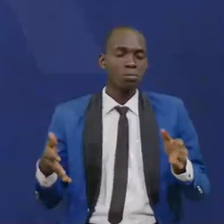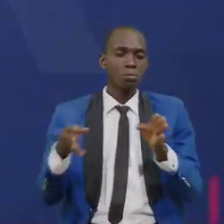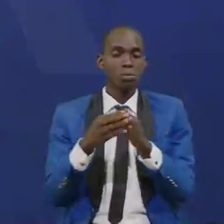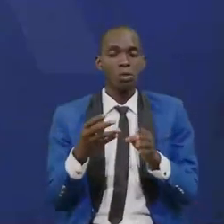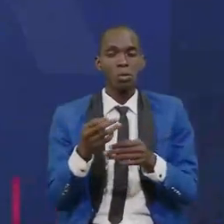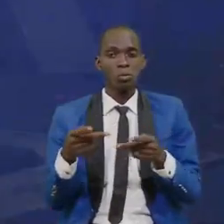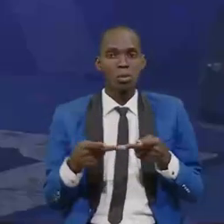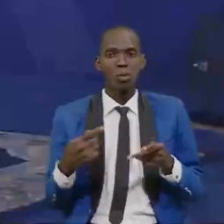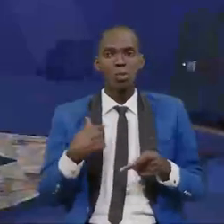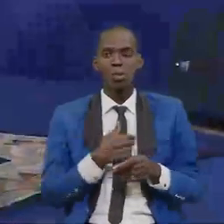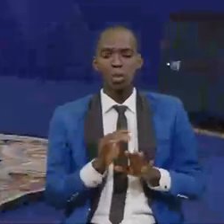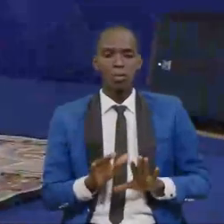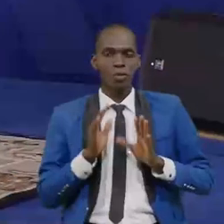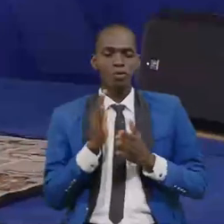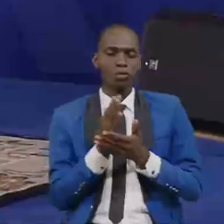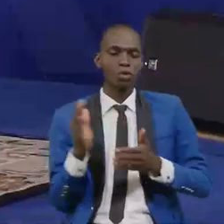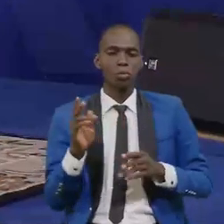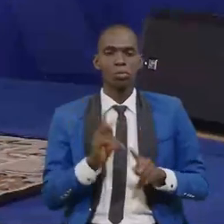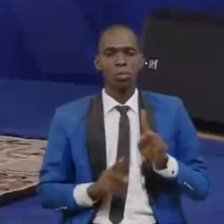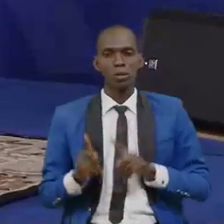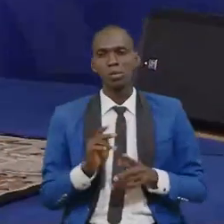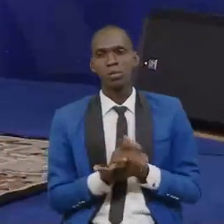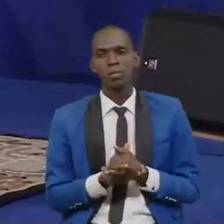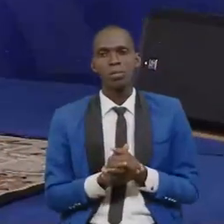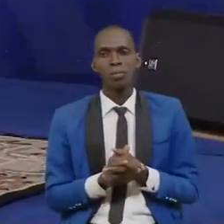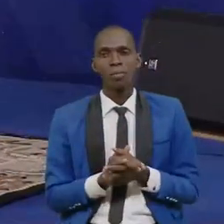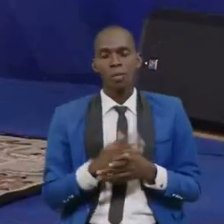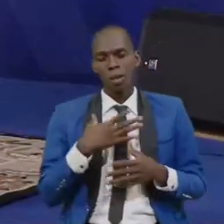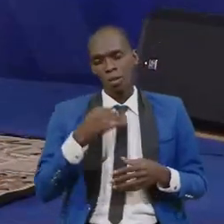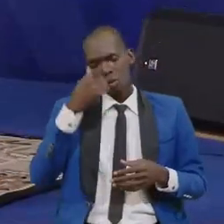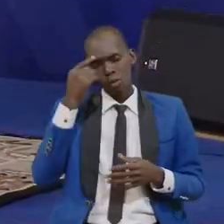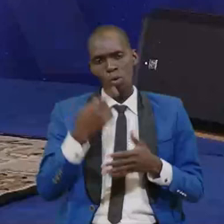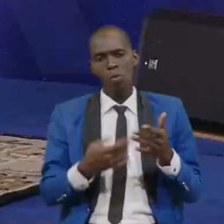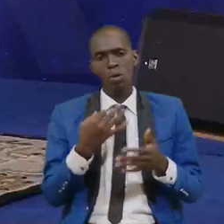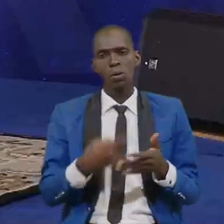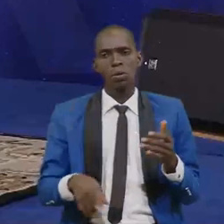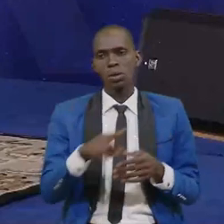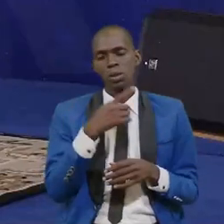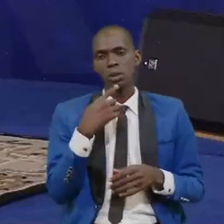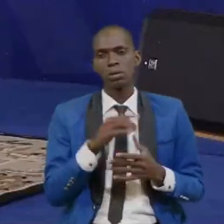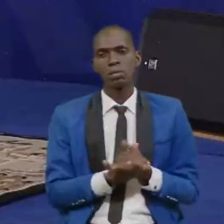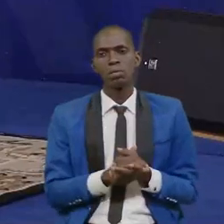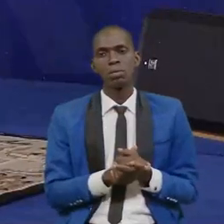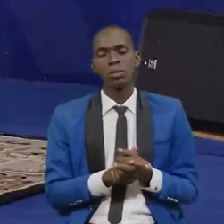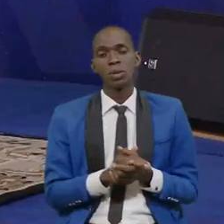nous craignons certaines personnes, non? Et c'est à cause de ce qu'ils disent. Ils disent, hey,